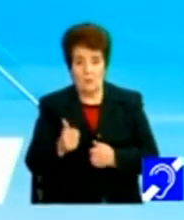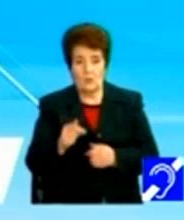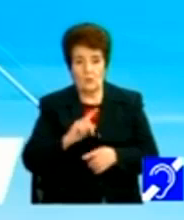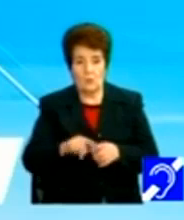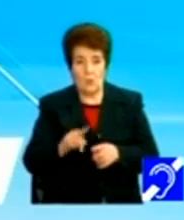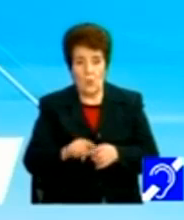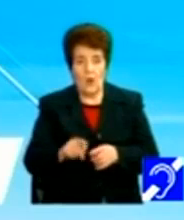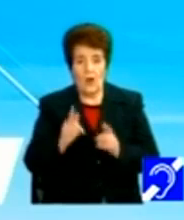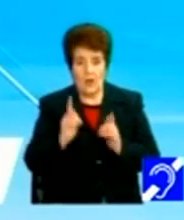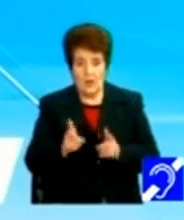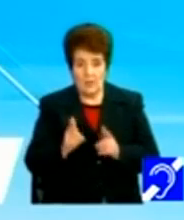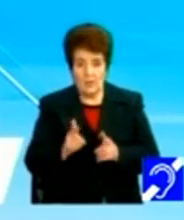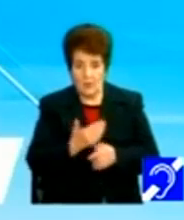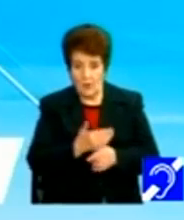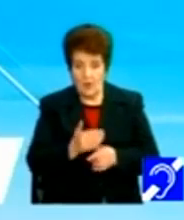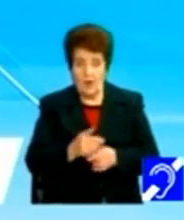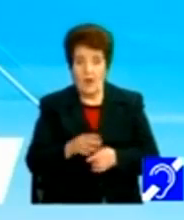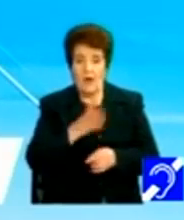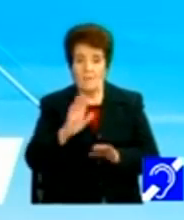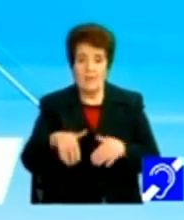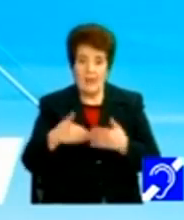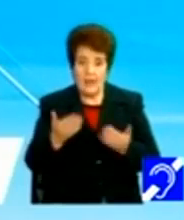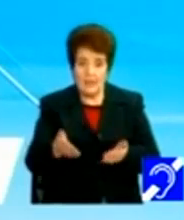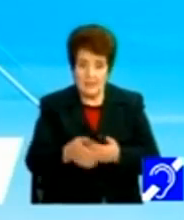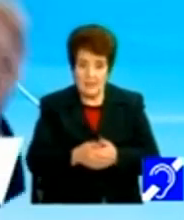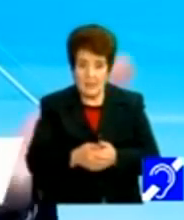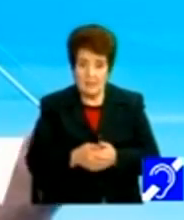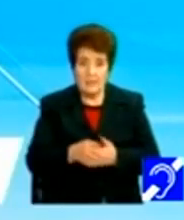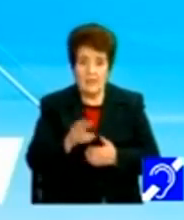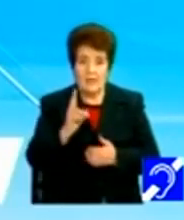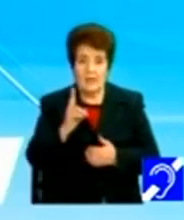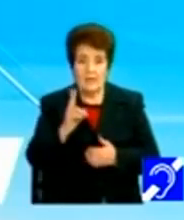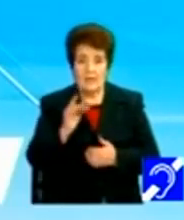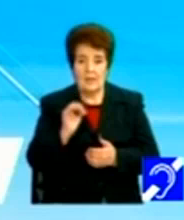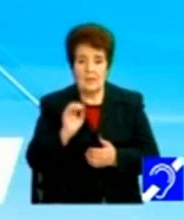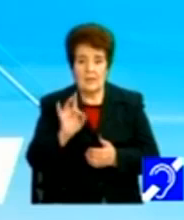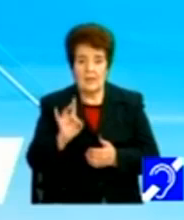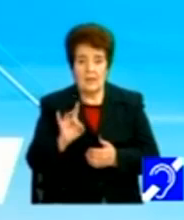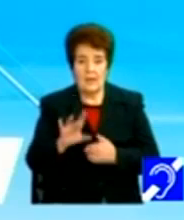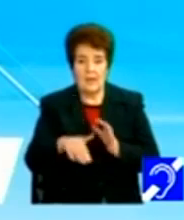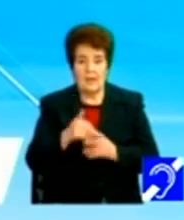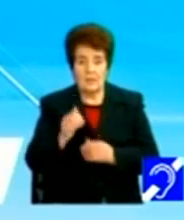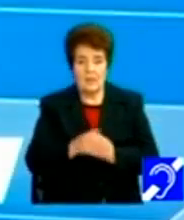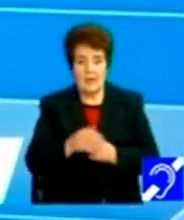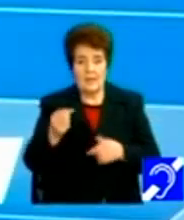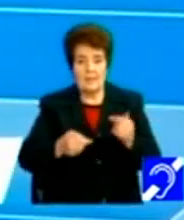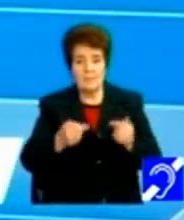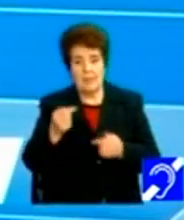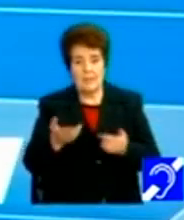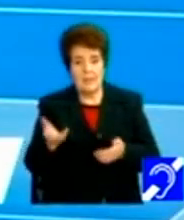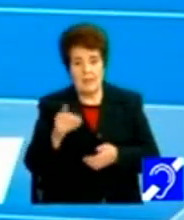de acum. De acord, dar am în vedere chiar pentru a fi candidat în aceste alegeri, un criteriu era rezultatul la alegerile municipale de anul trecut. Deci